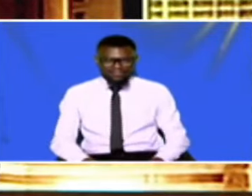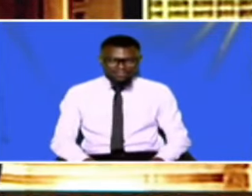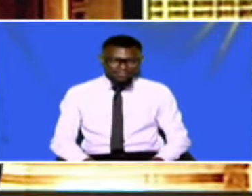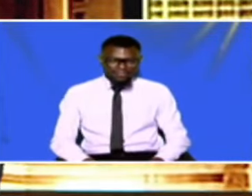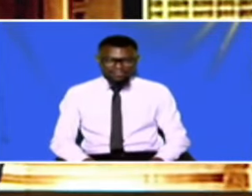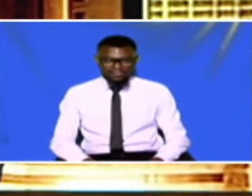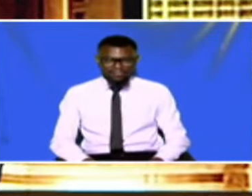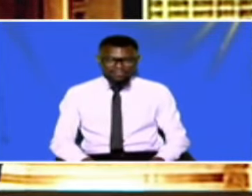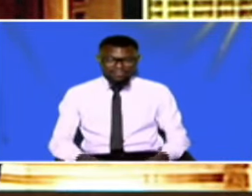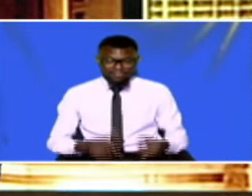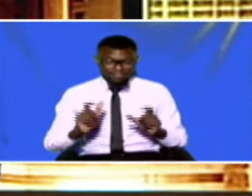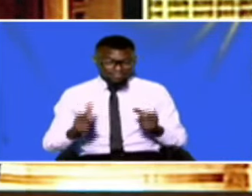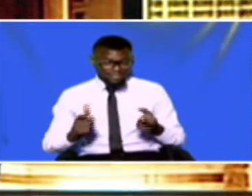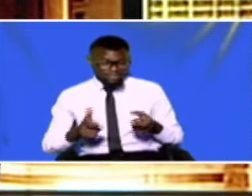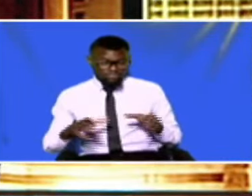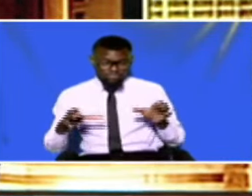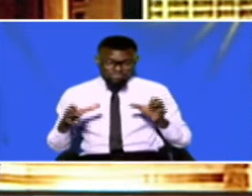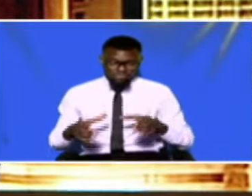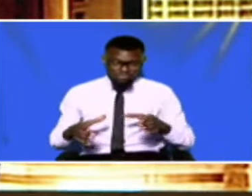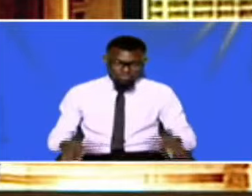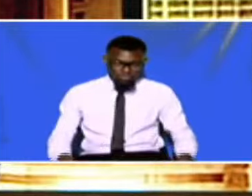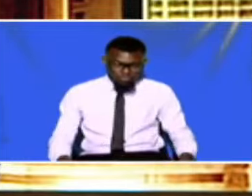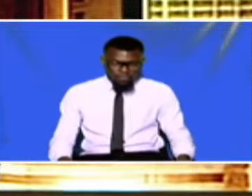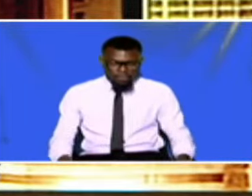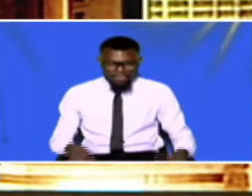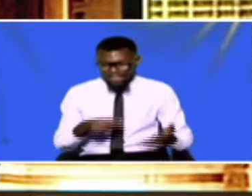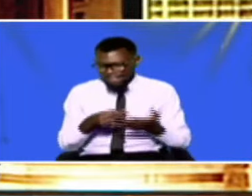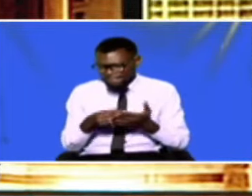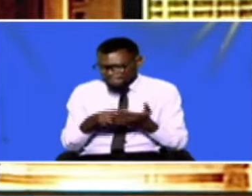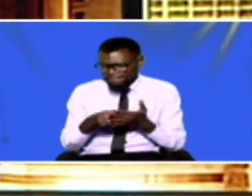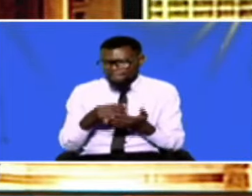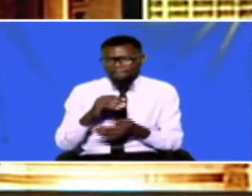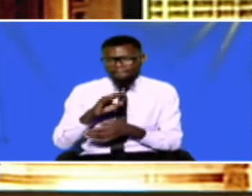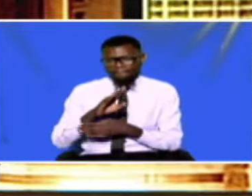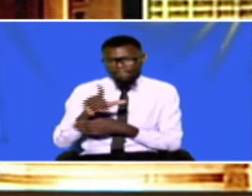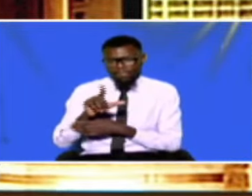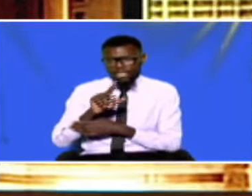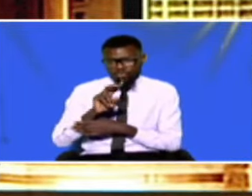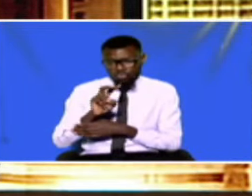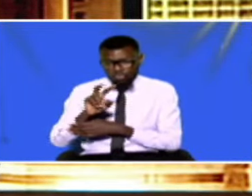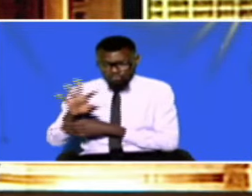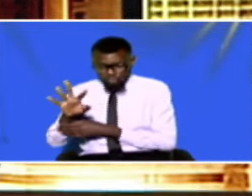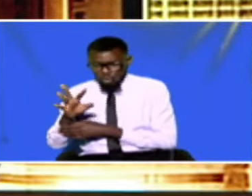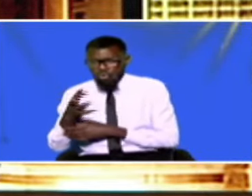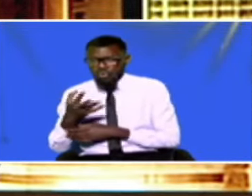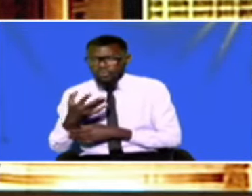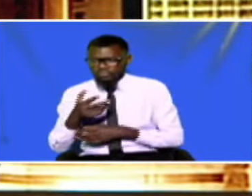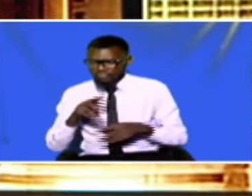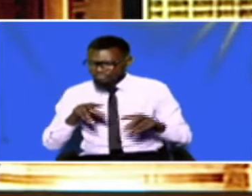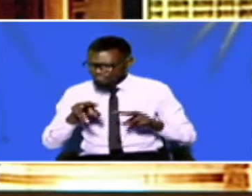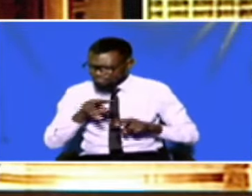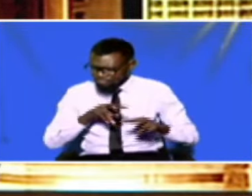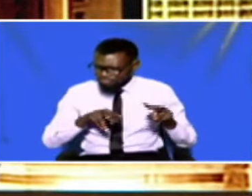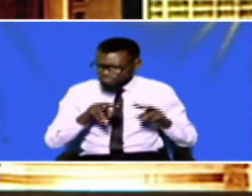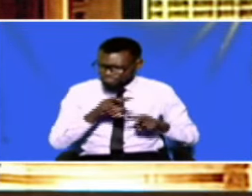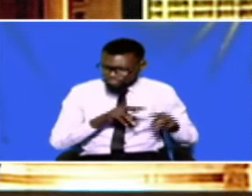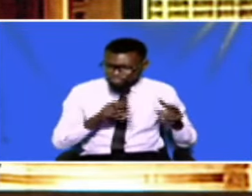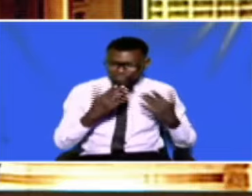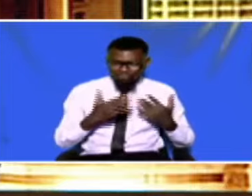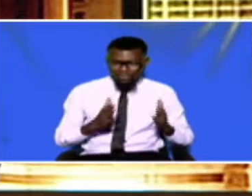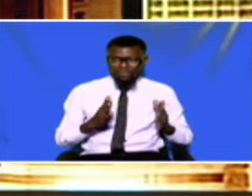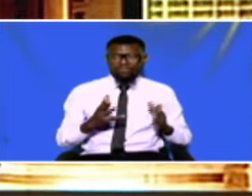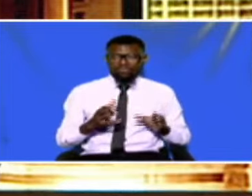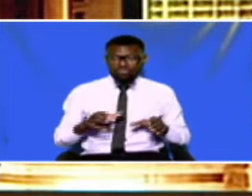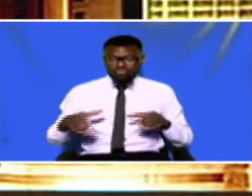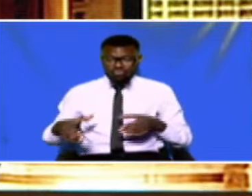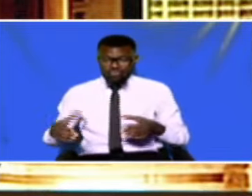Vyombo vya habari vimeangazia kwa kina mswada wa fedha wa mwaka 2024 kutokana na maandamano ya kizazi kipya. Paul